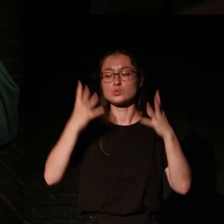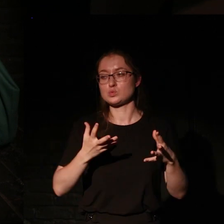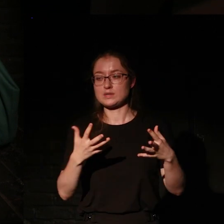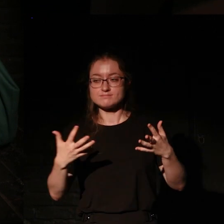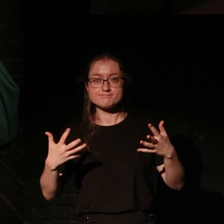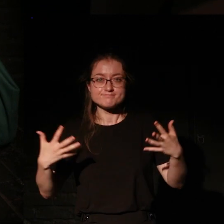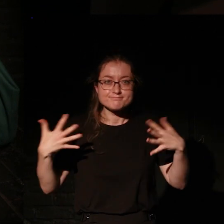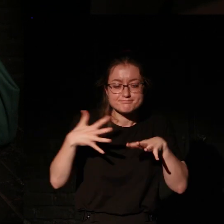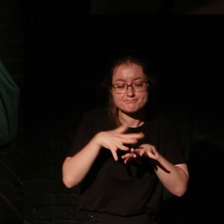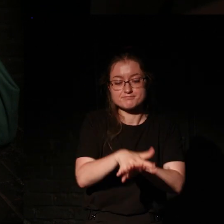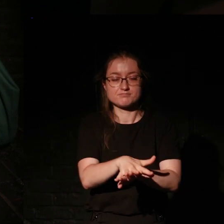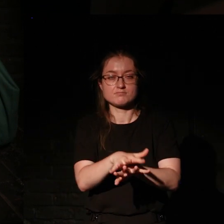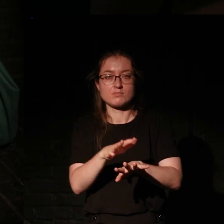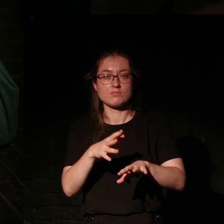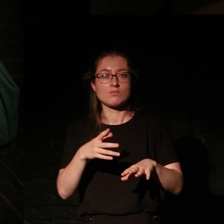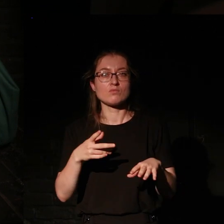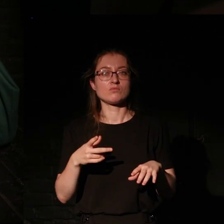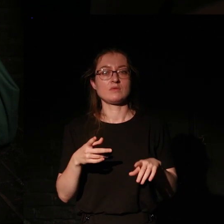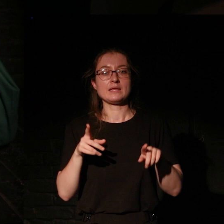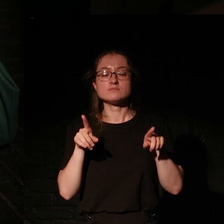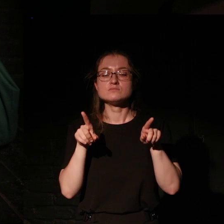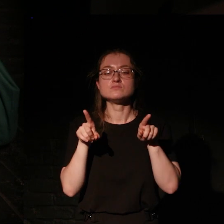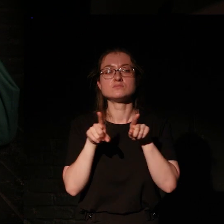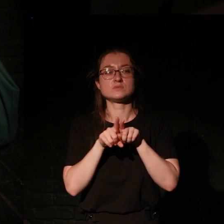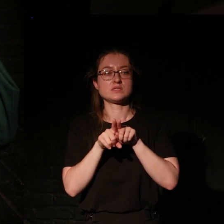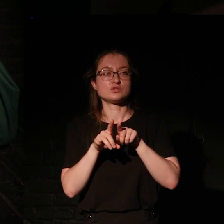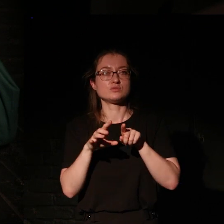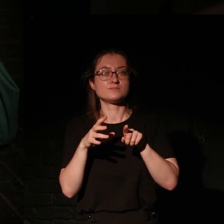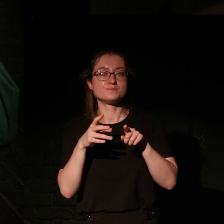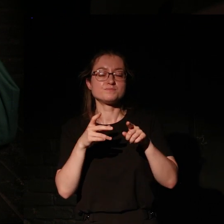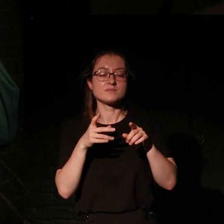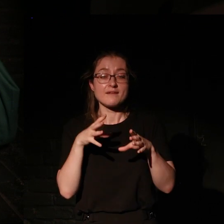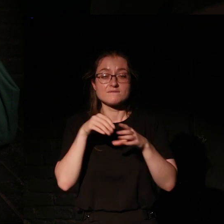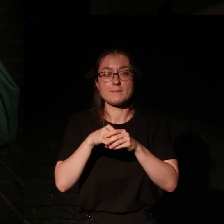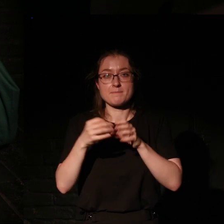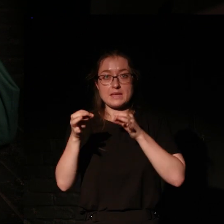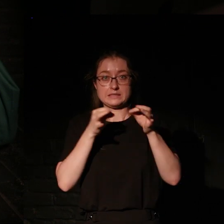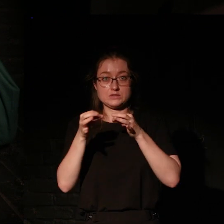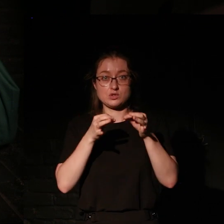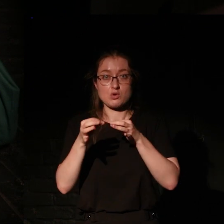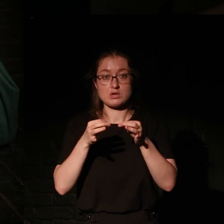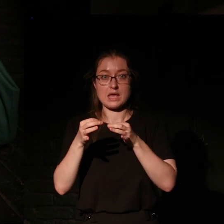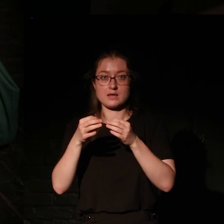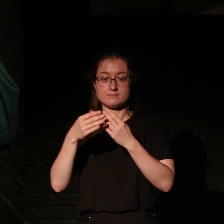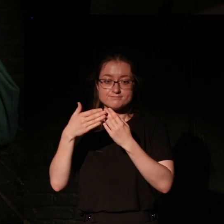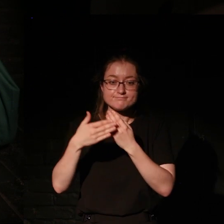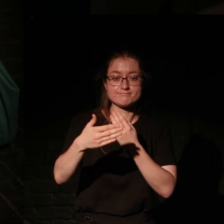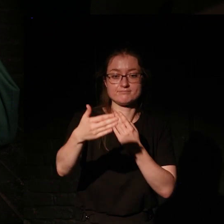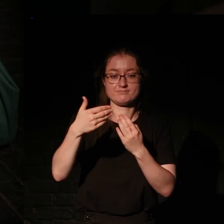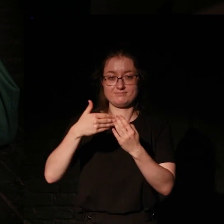biegnąc daleko w głąb historii albo daleko od miejsca, w którym jesteśmy, w bardzo egzotyczne